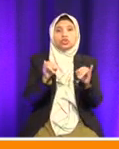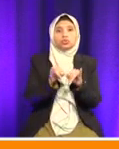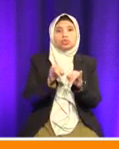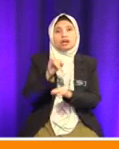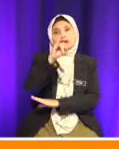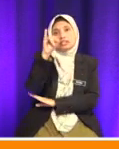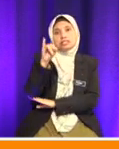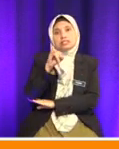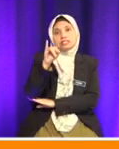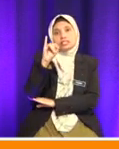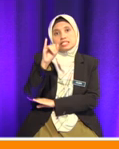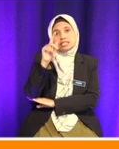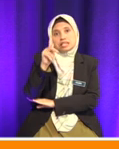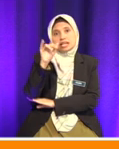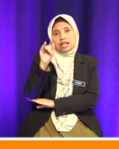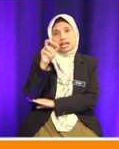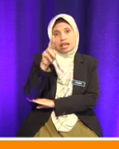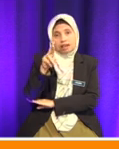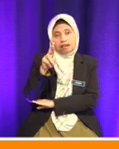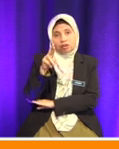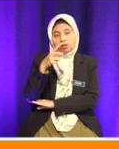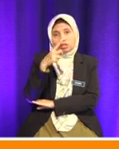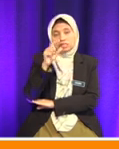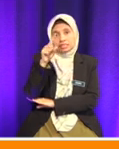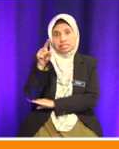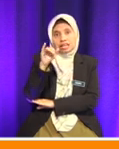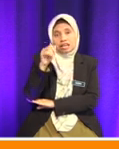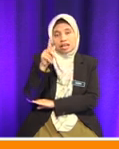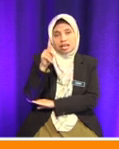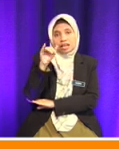tambah lagi dengan bacaan-bacaan ayat-ayat suci Alquran